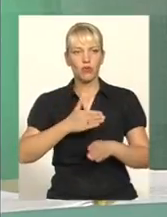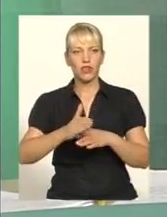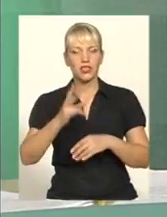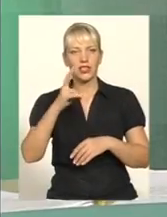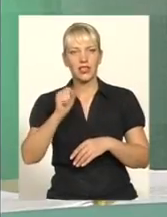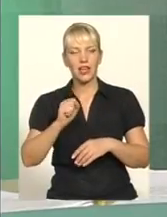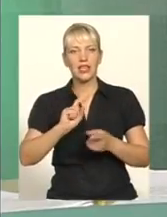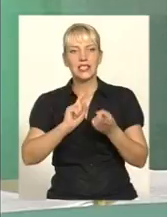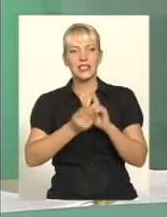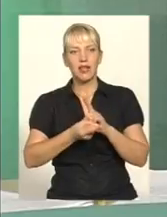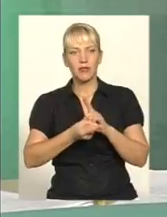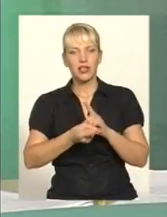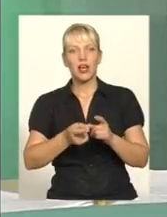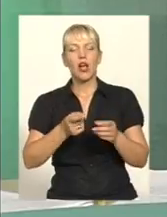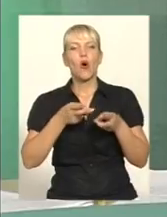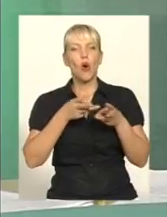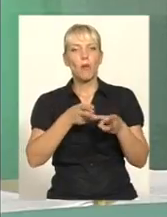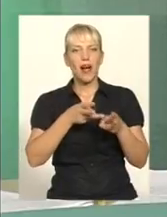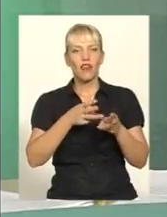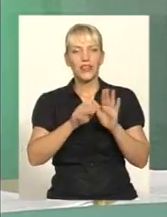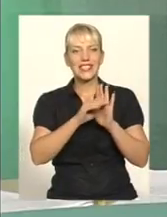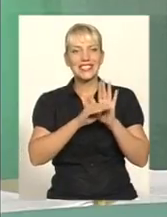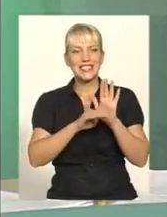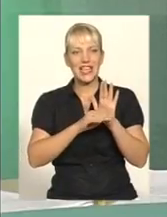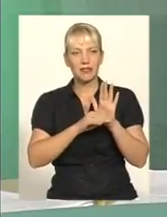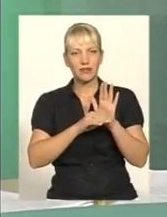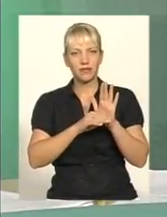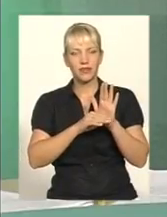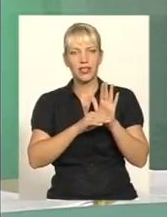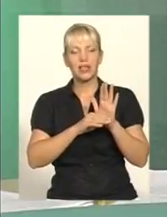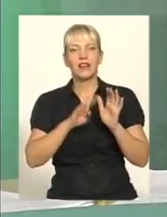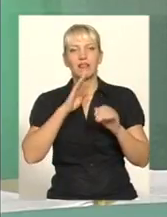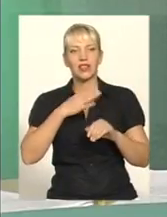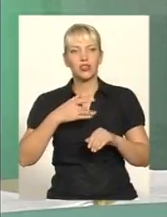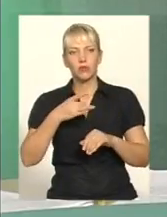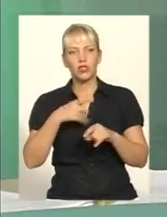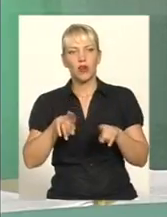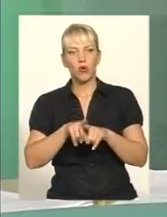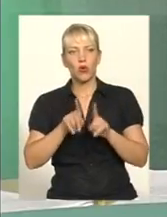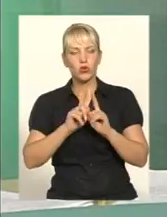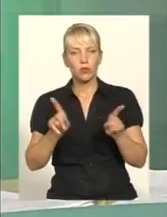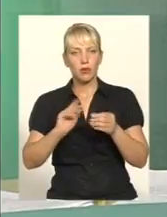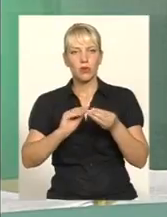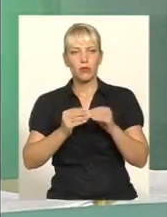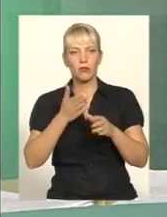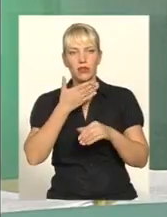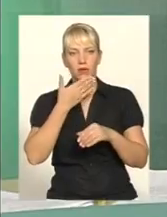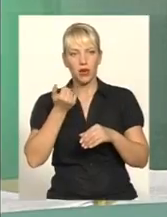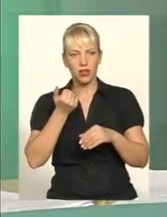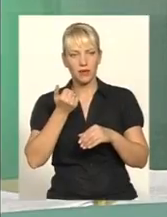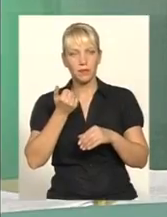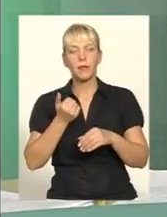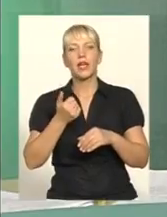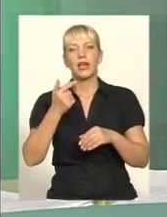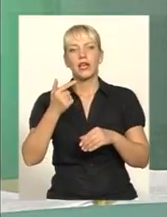заміну опалювальних систем і котелень у нашому районі. Такої особливої проблеми немає.